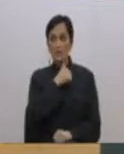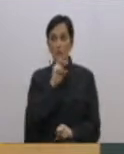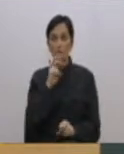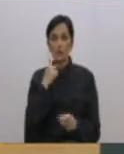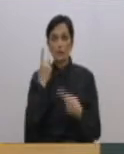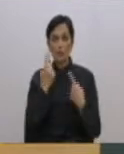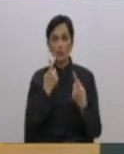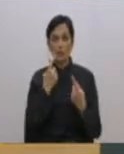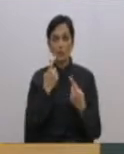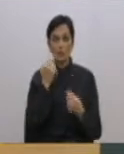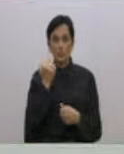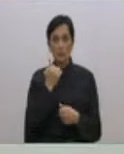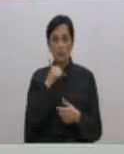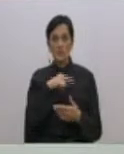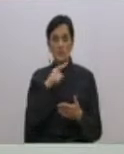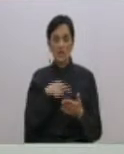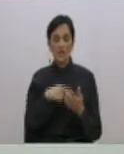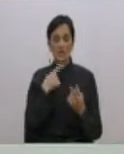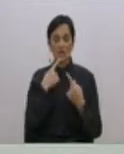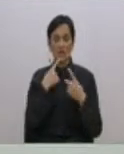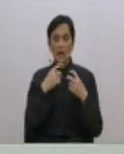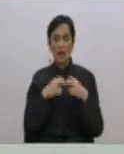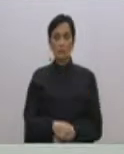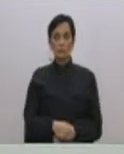ინფორმაცია. მადლობთ, საერთოდ განხილულია.